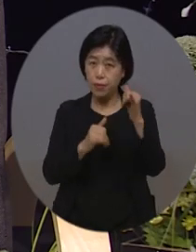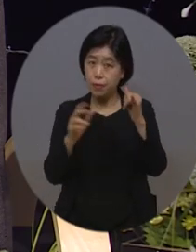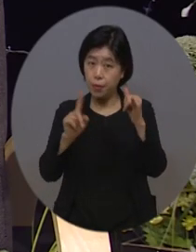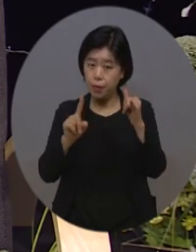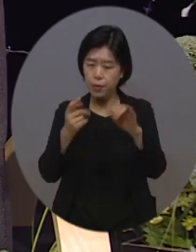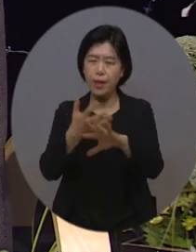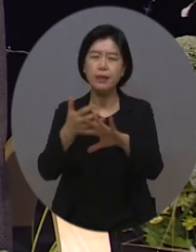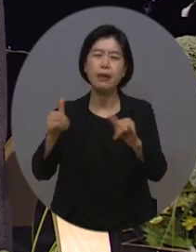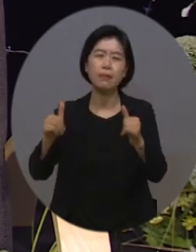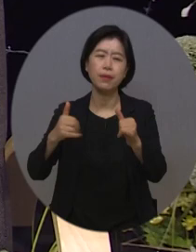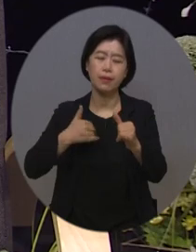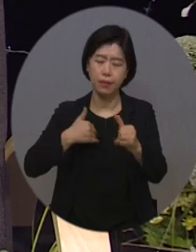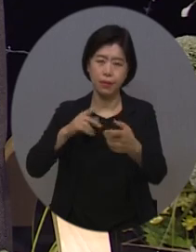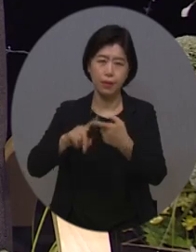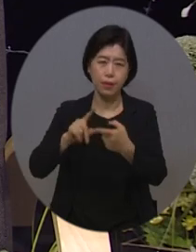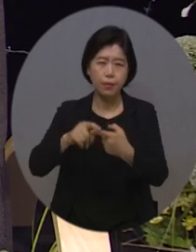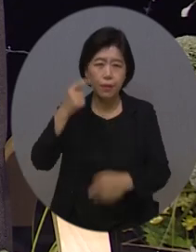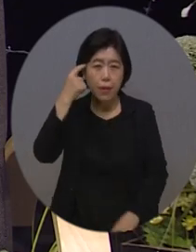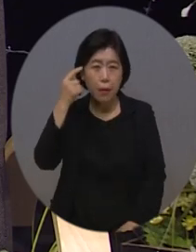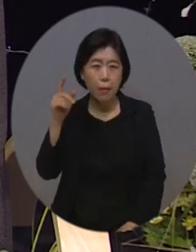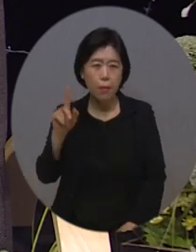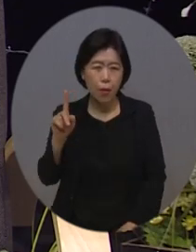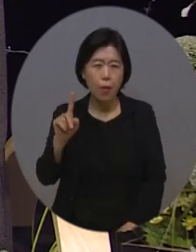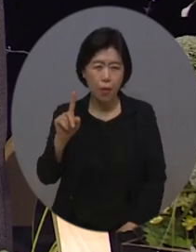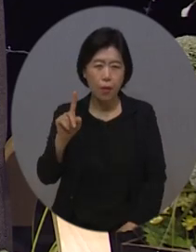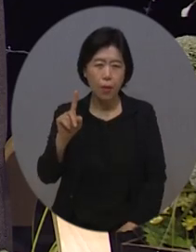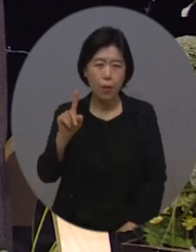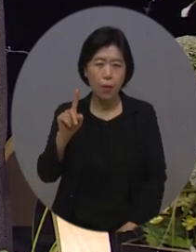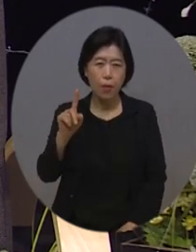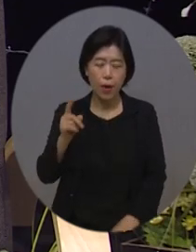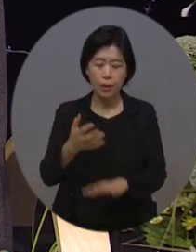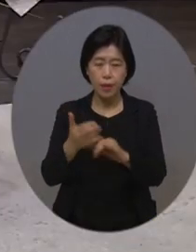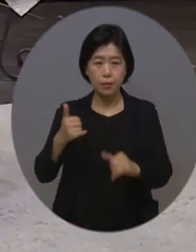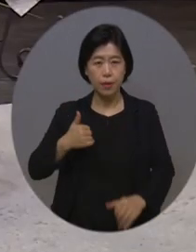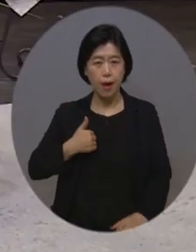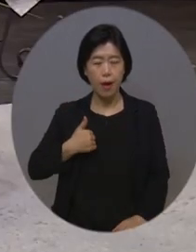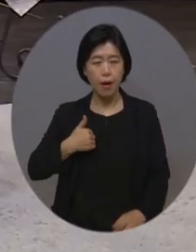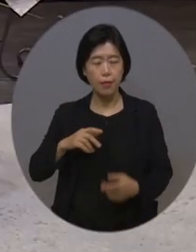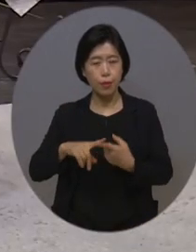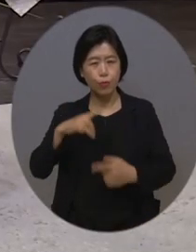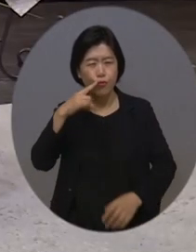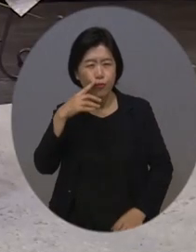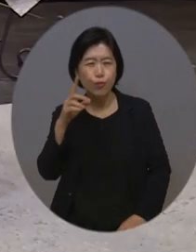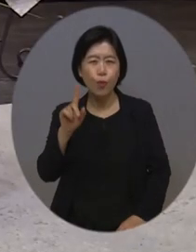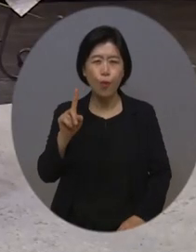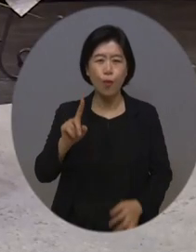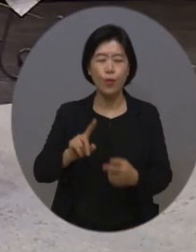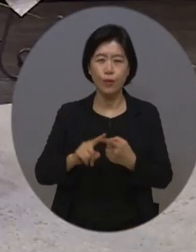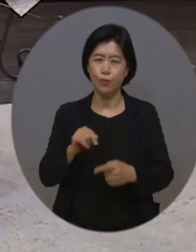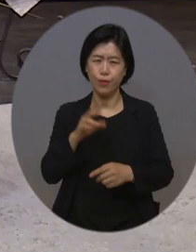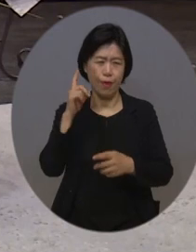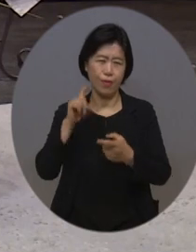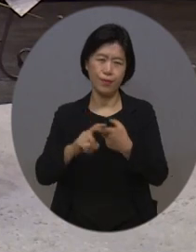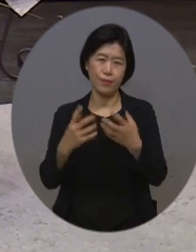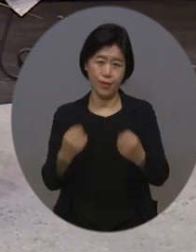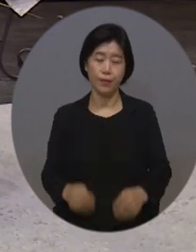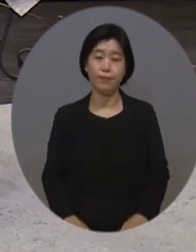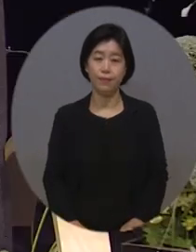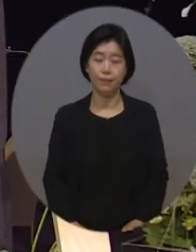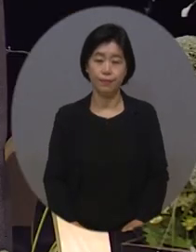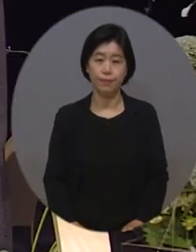남이 나를 궁금해할 때 펼쳐보는 기억 말입니다. 스스로 깨달음은 자책이라는 먹물로